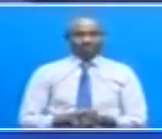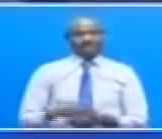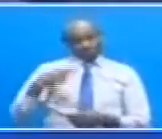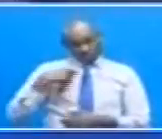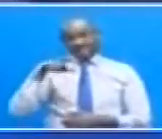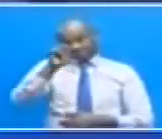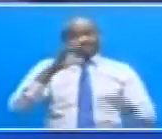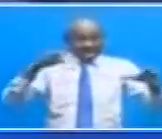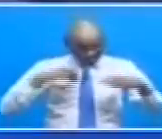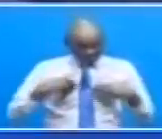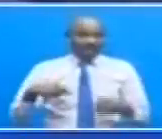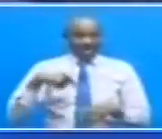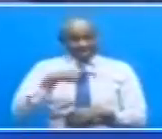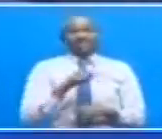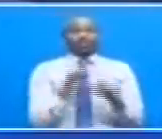very well.